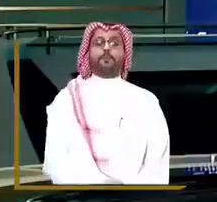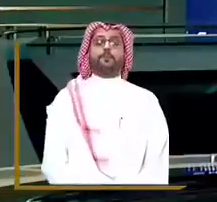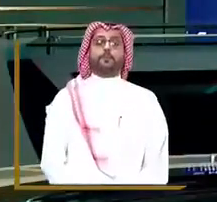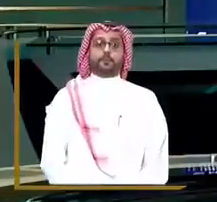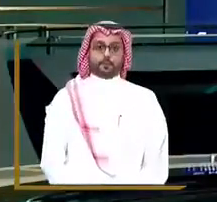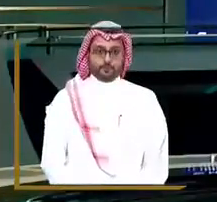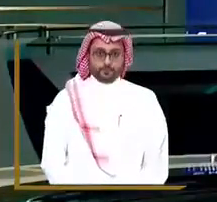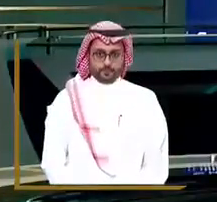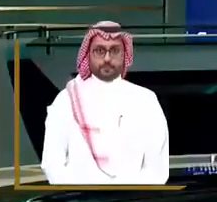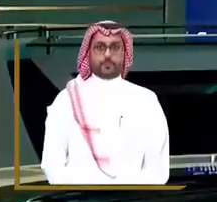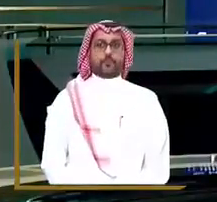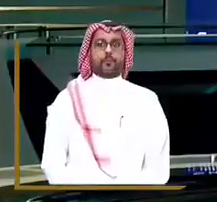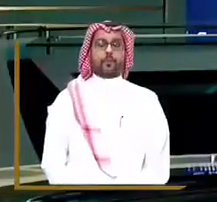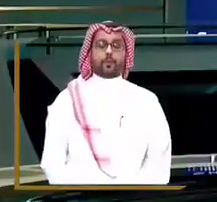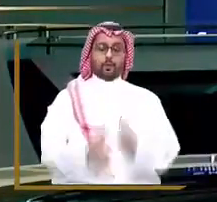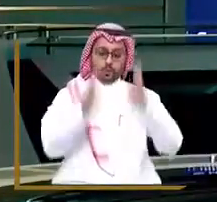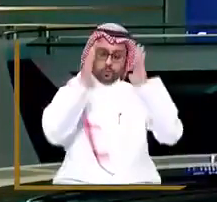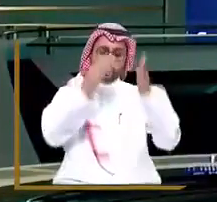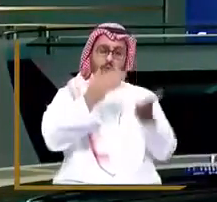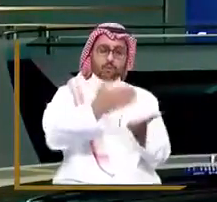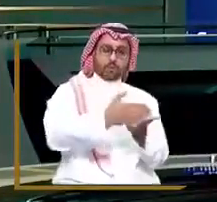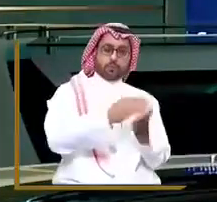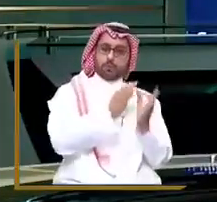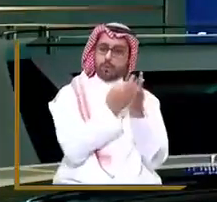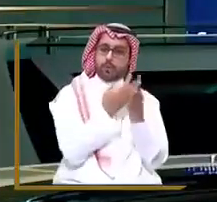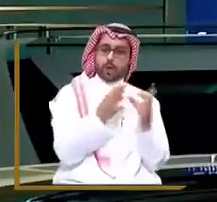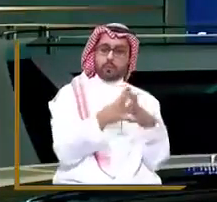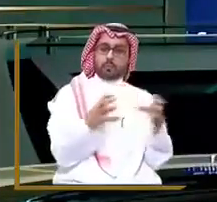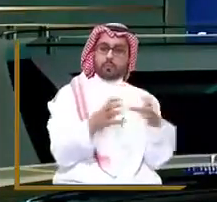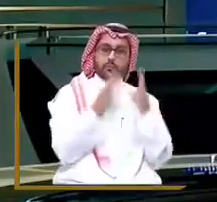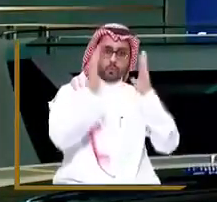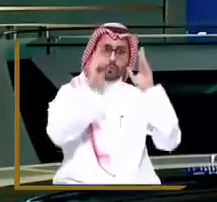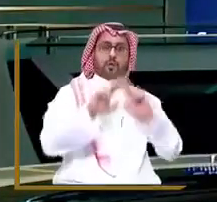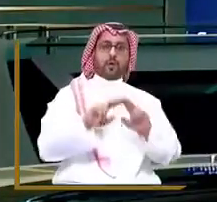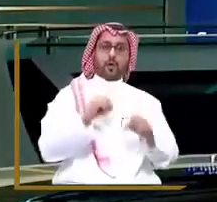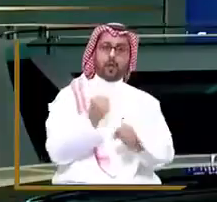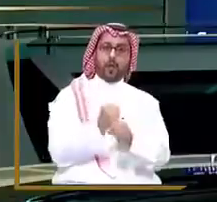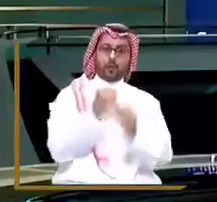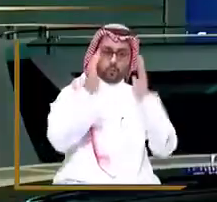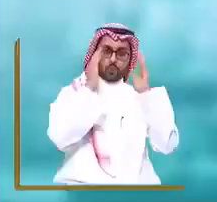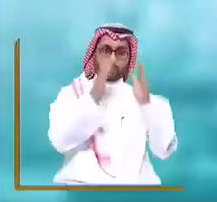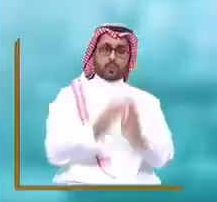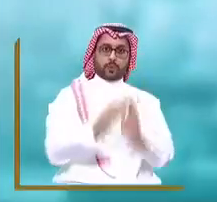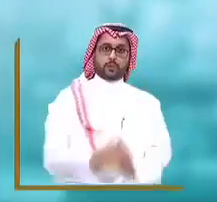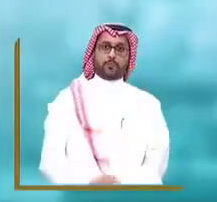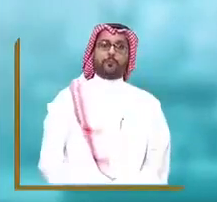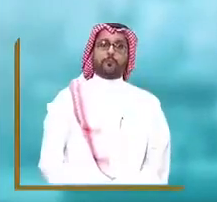الأول للثورة الصناعية الرابعة بالرياض، شكرا لك على إعطائنا هذه التفاصيل عن فعاليات المنتدى حتى الآن.